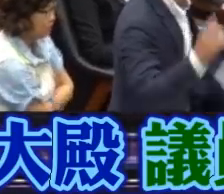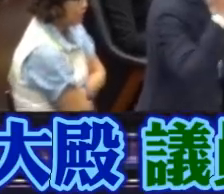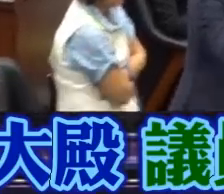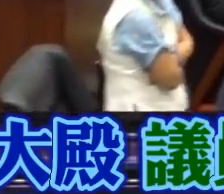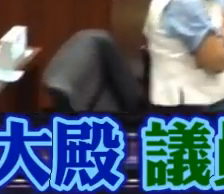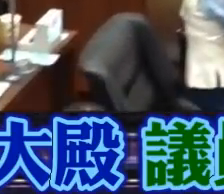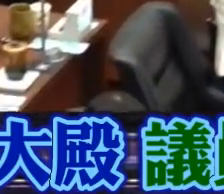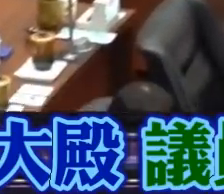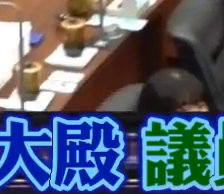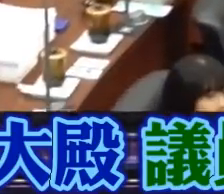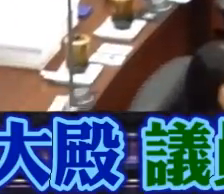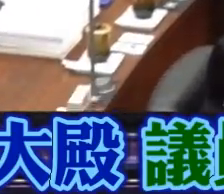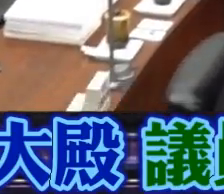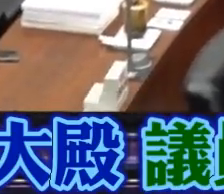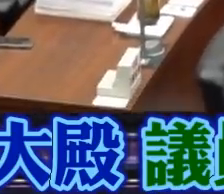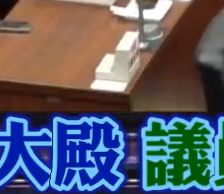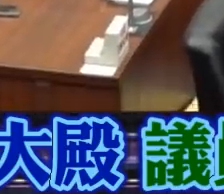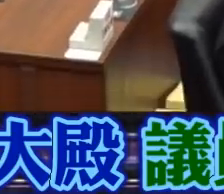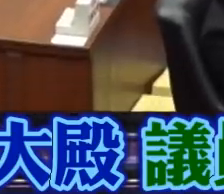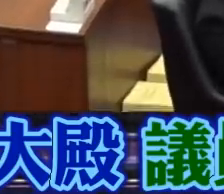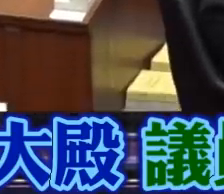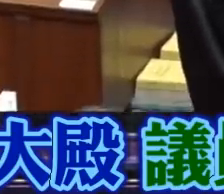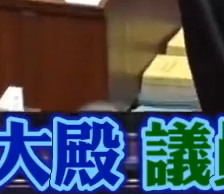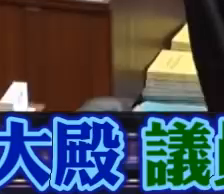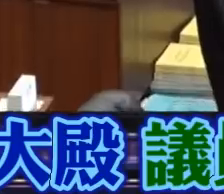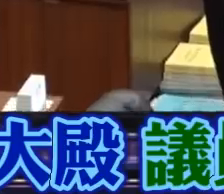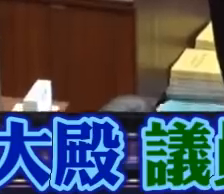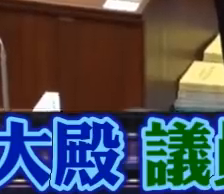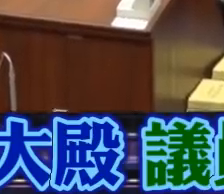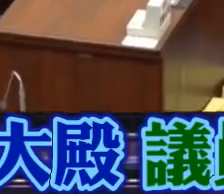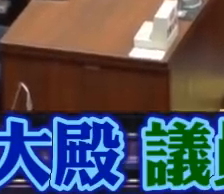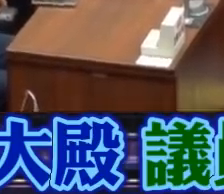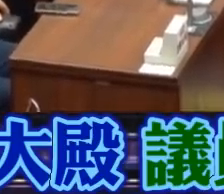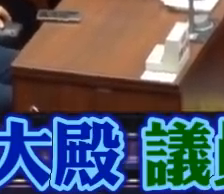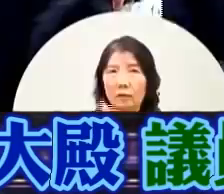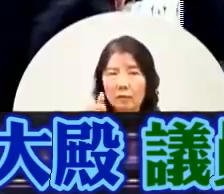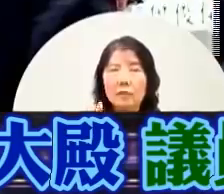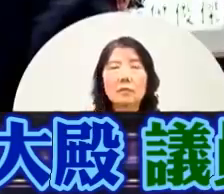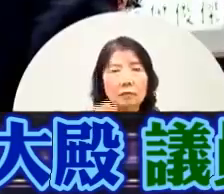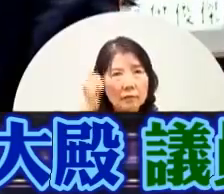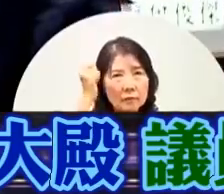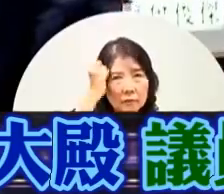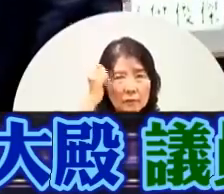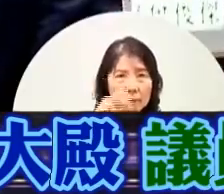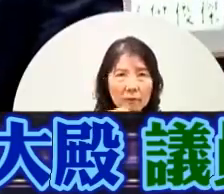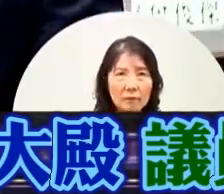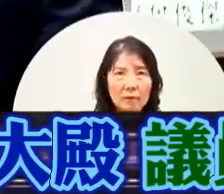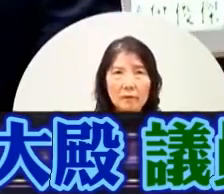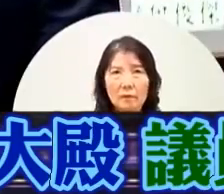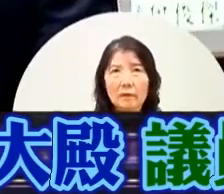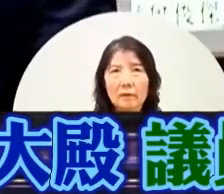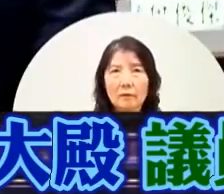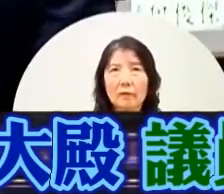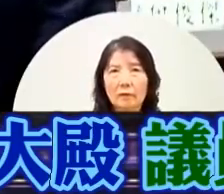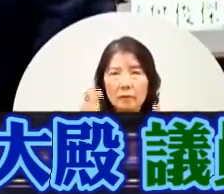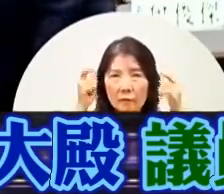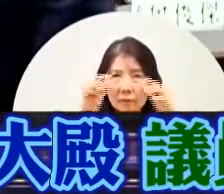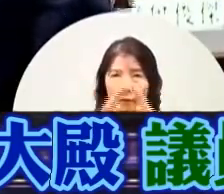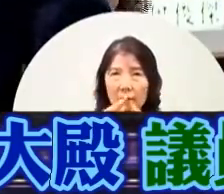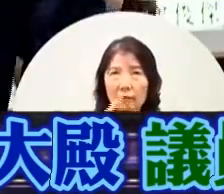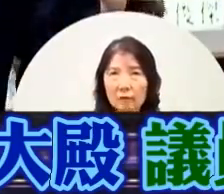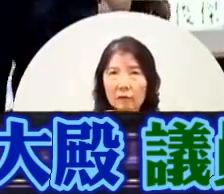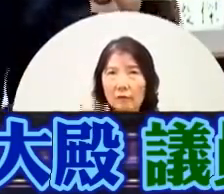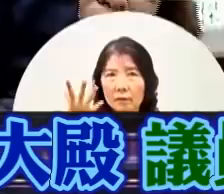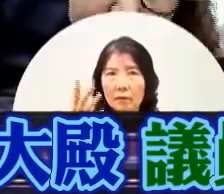我们就是林园区。 好，这是市长向户籍涉及地嘛，哈，这很简单。来，下一题。高雄市人口最多行